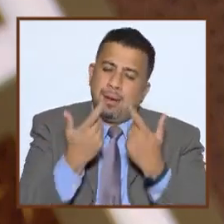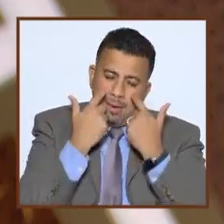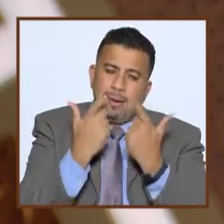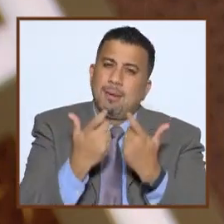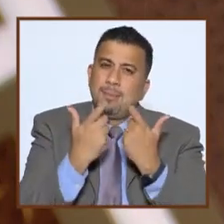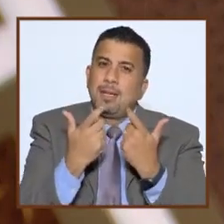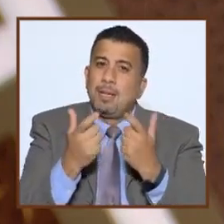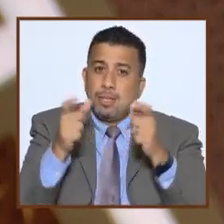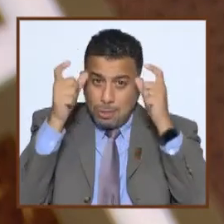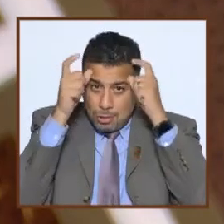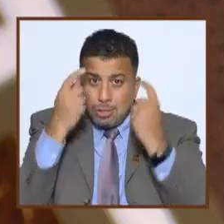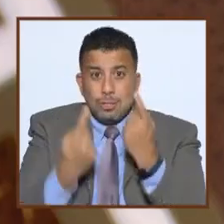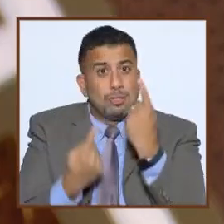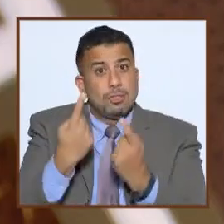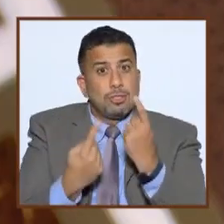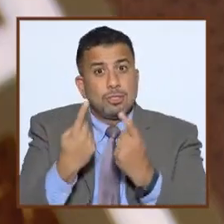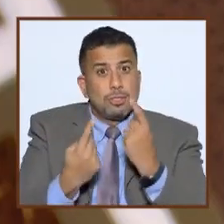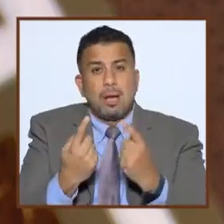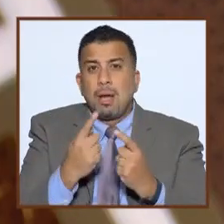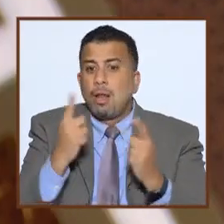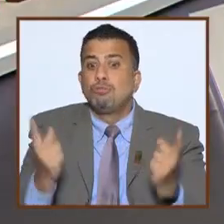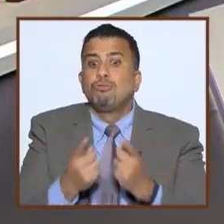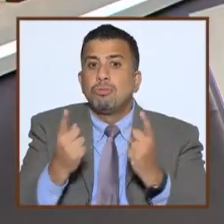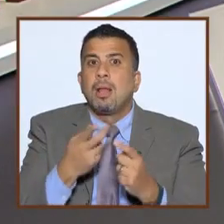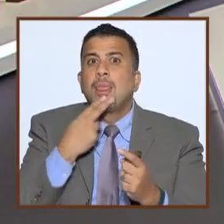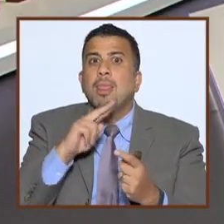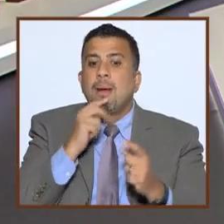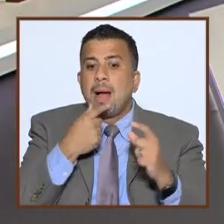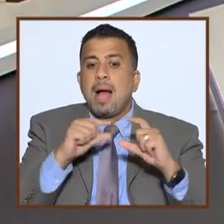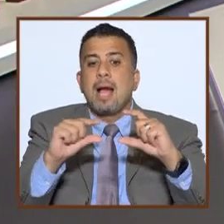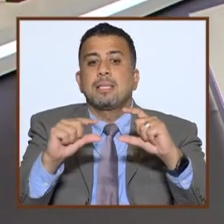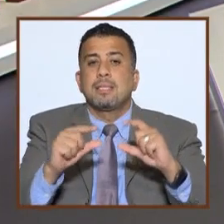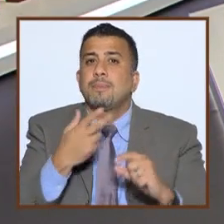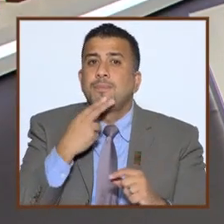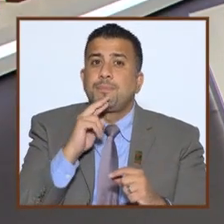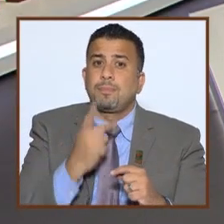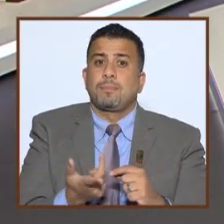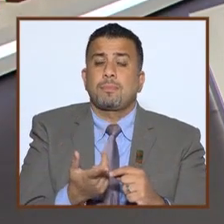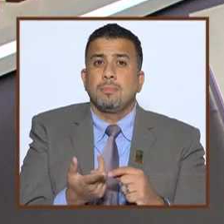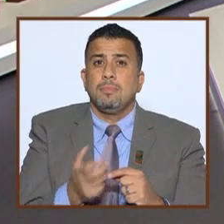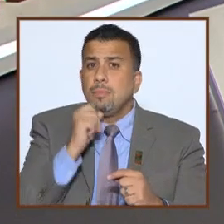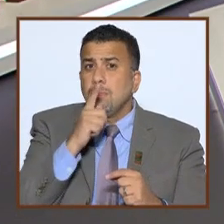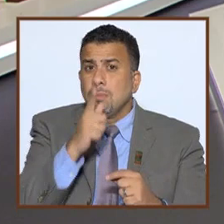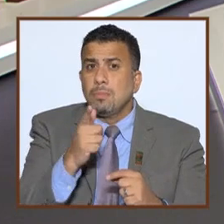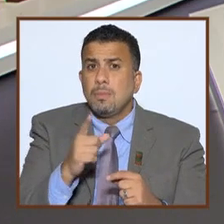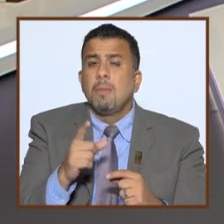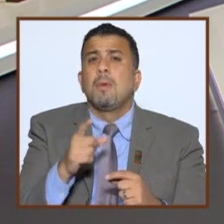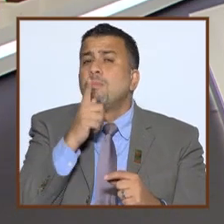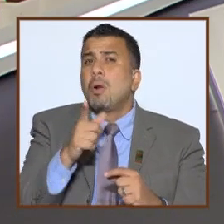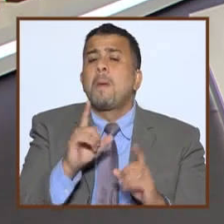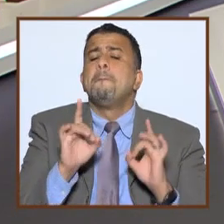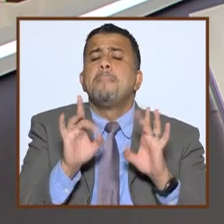ويريها شيء حتى تصدق هذا الحديث المكذوب وبعدين ما شاء الله لا قوه الا هذا هذا مذكوره في القران